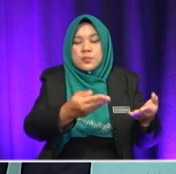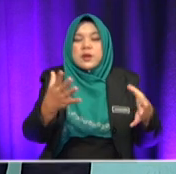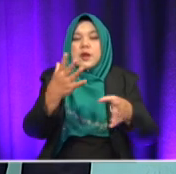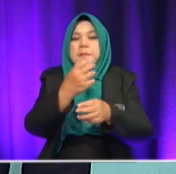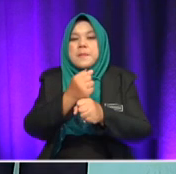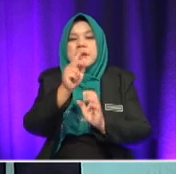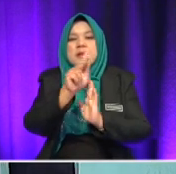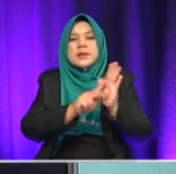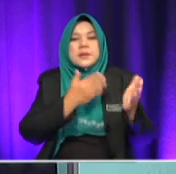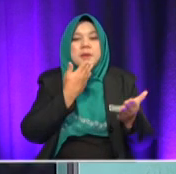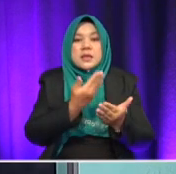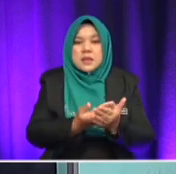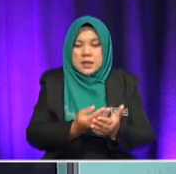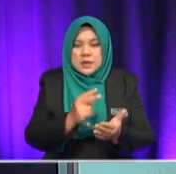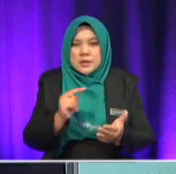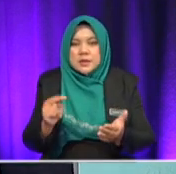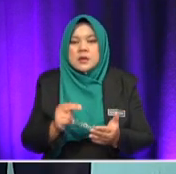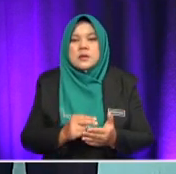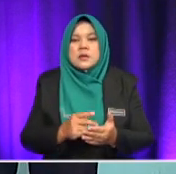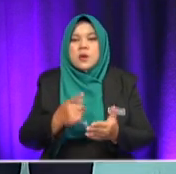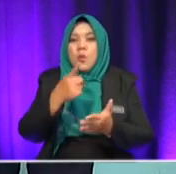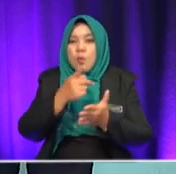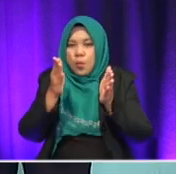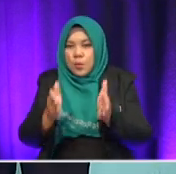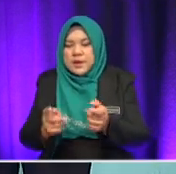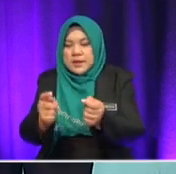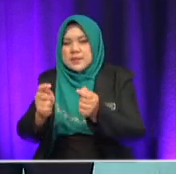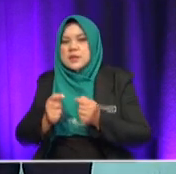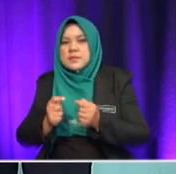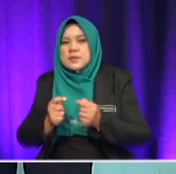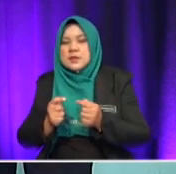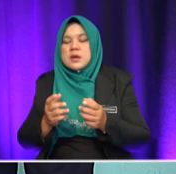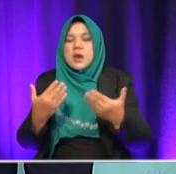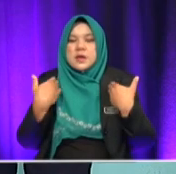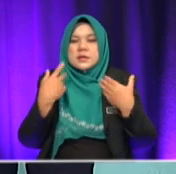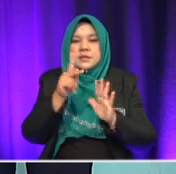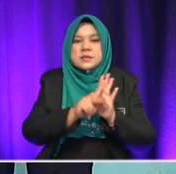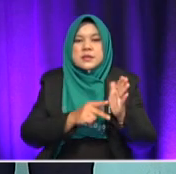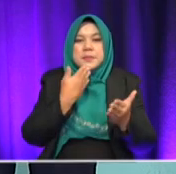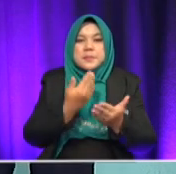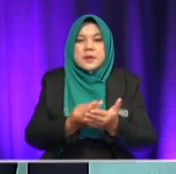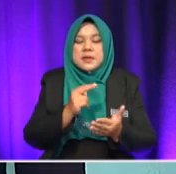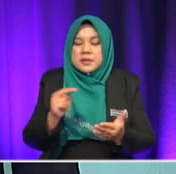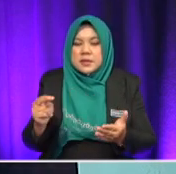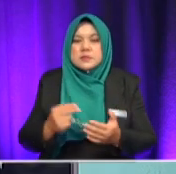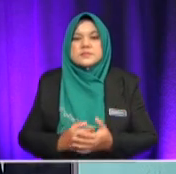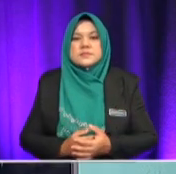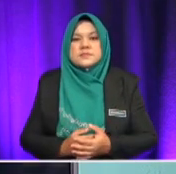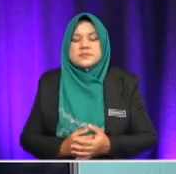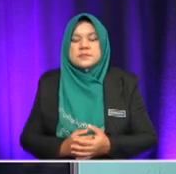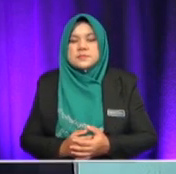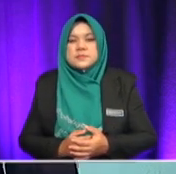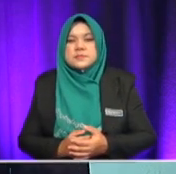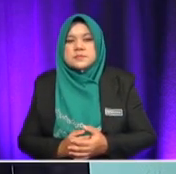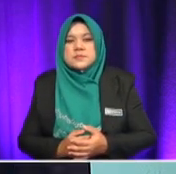Apakah itu orang yang menerima saya tahu yang kedua yang menerima tidak ada duitnya dapat duit